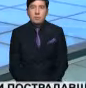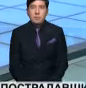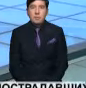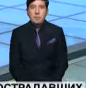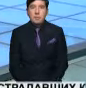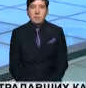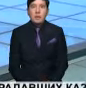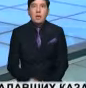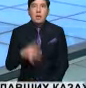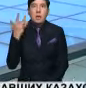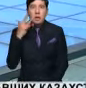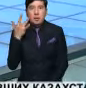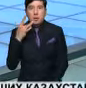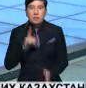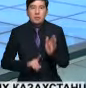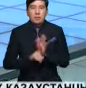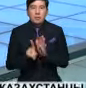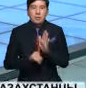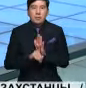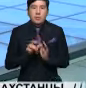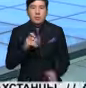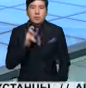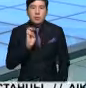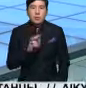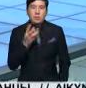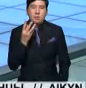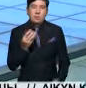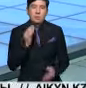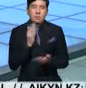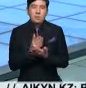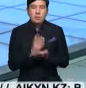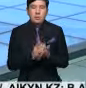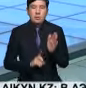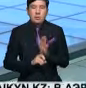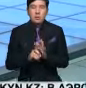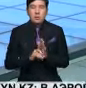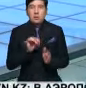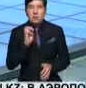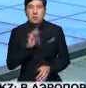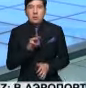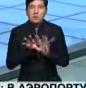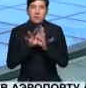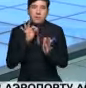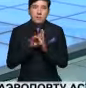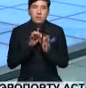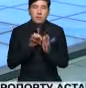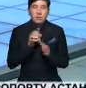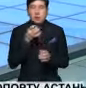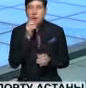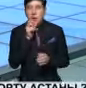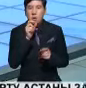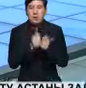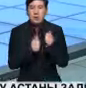В Америке до начала президентских выборов остаются считанные дни. Накал страстей зашкаливает, так что каждое неосторожное слово может